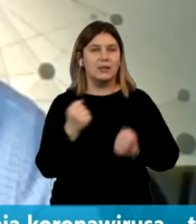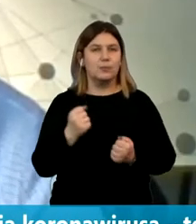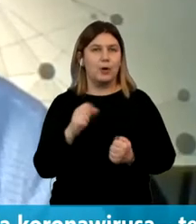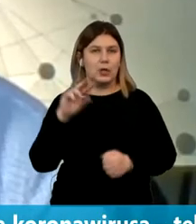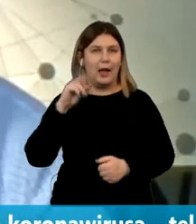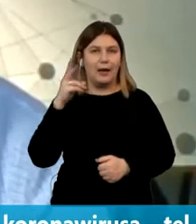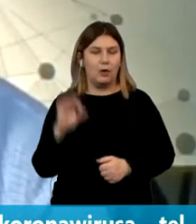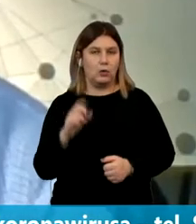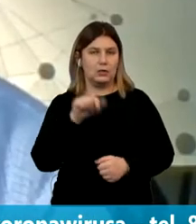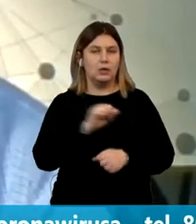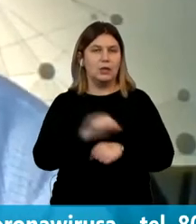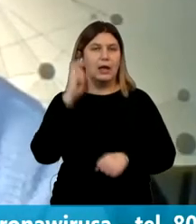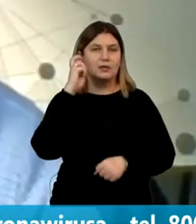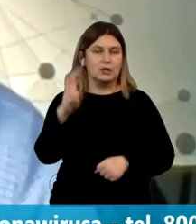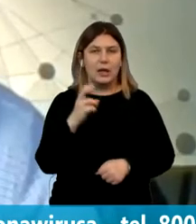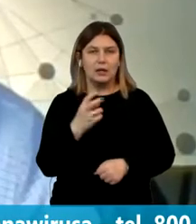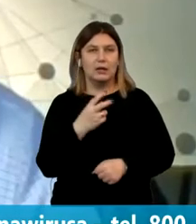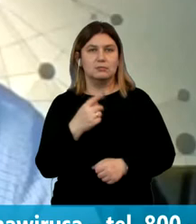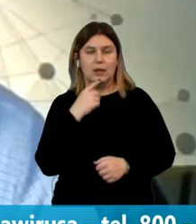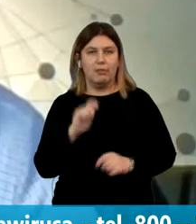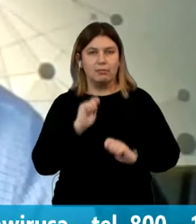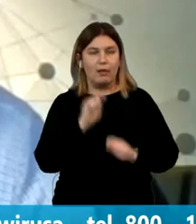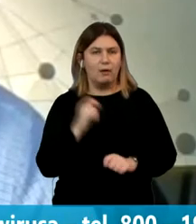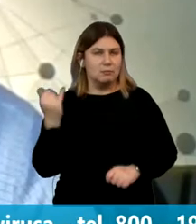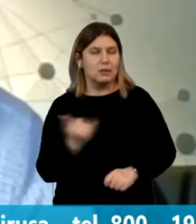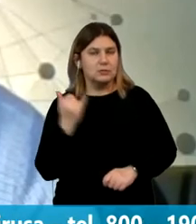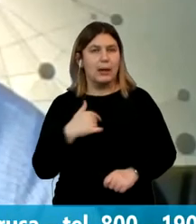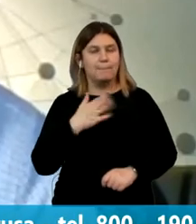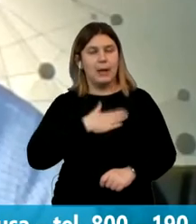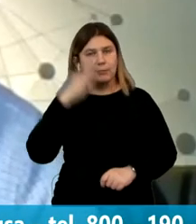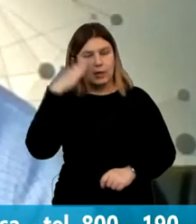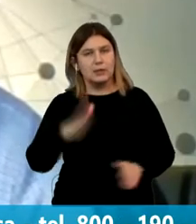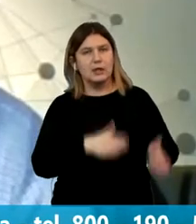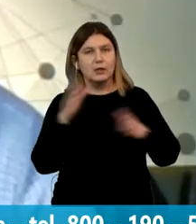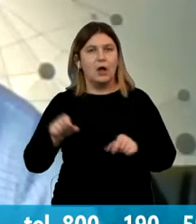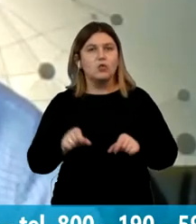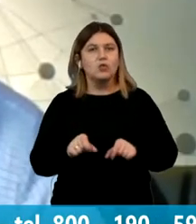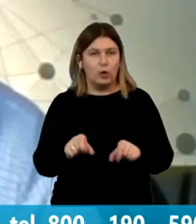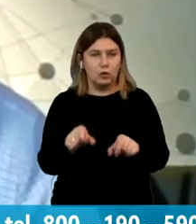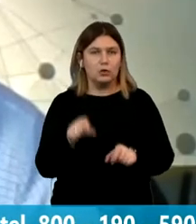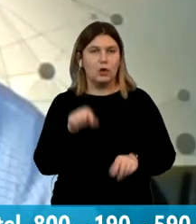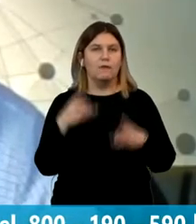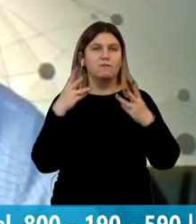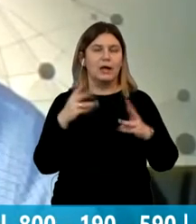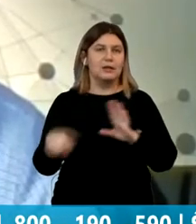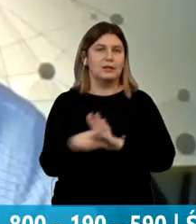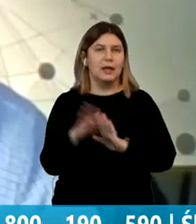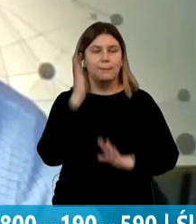tramwaj, tych pieniędzy nie żałuje, więc mam nadzieję, że będziemy mogli kolejne torowiska. To jest też bardzo ważne choćby dla